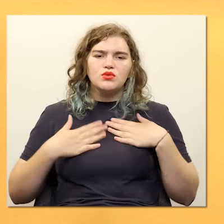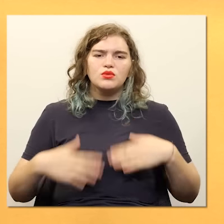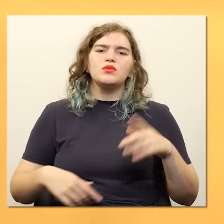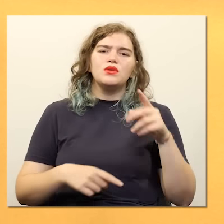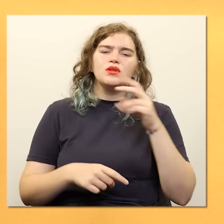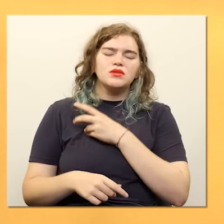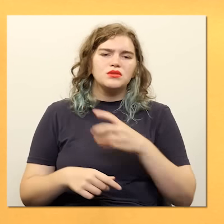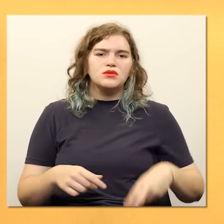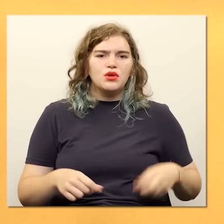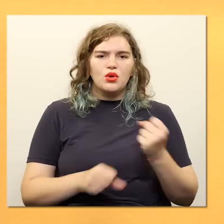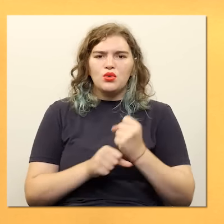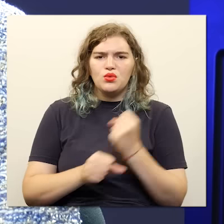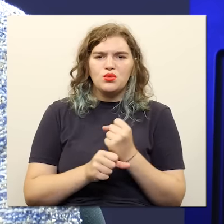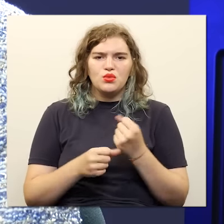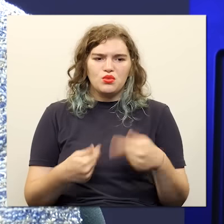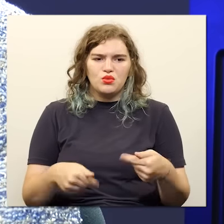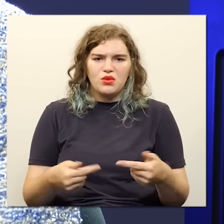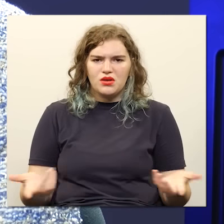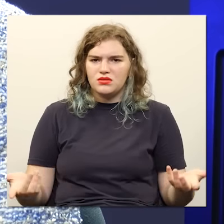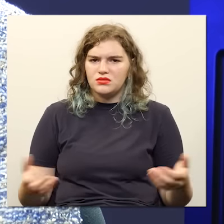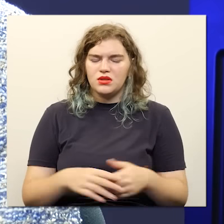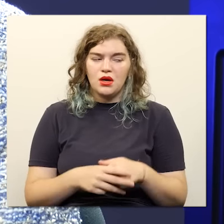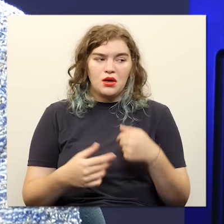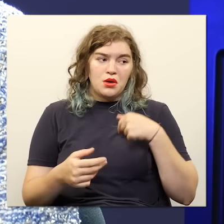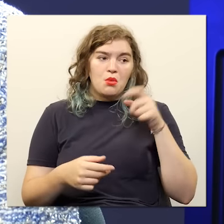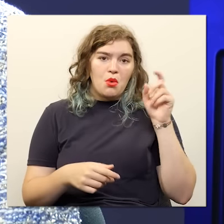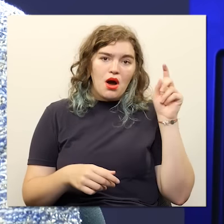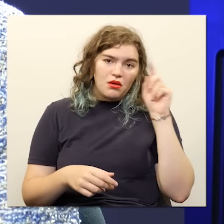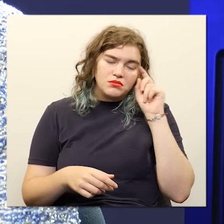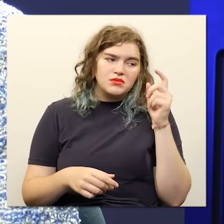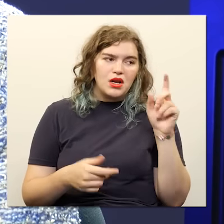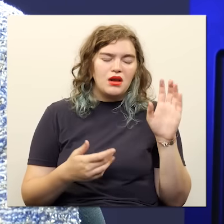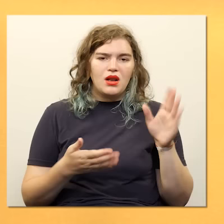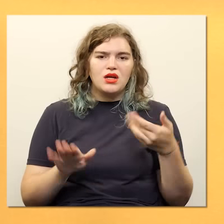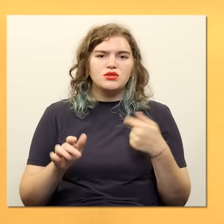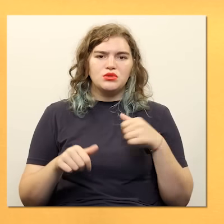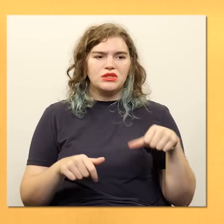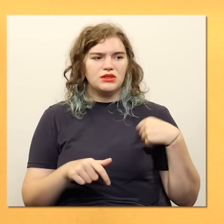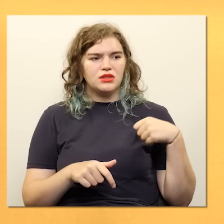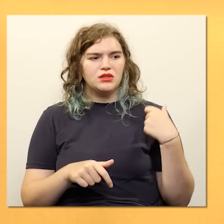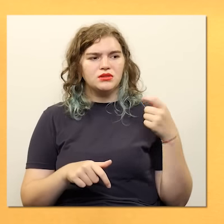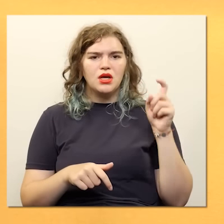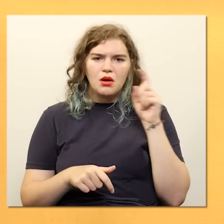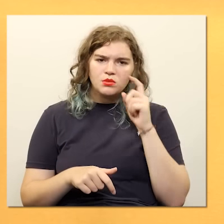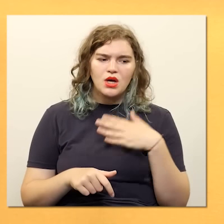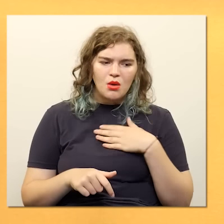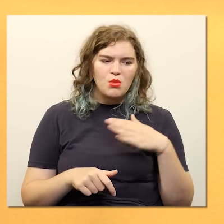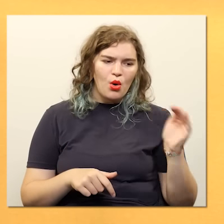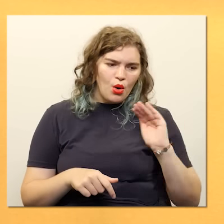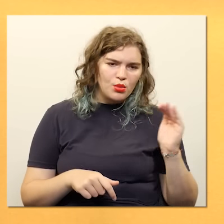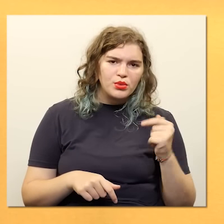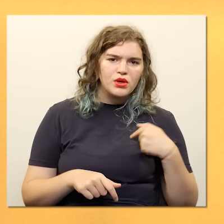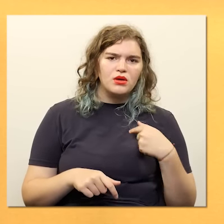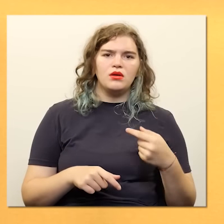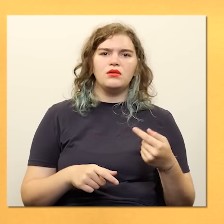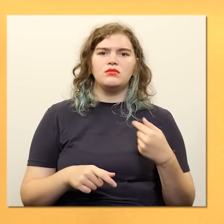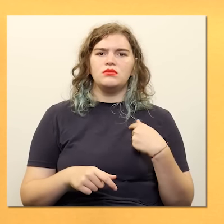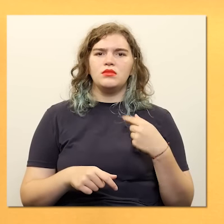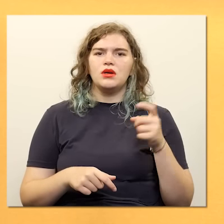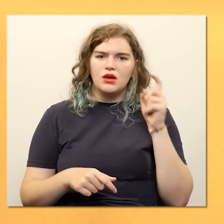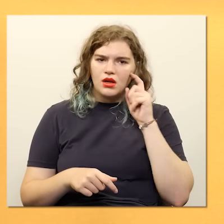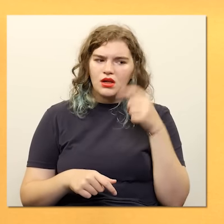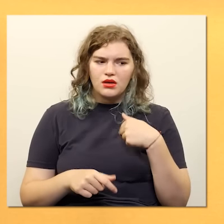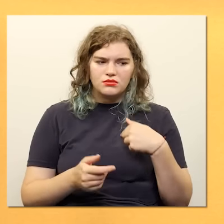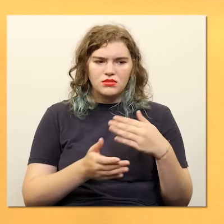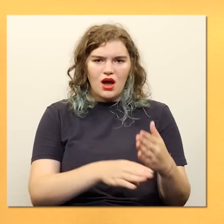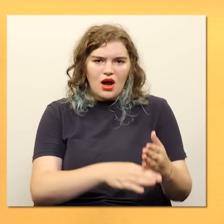lui Hristos și să n-ai de lucru. Eu așa am crezut la început în tinerețea mea. Eu am copii, mie se